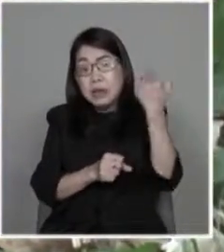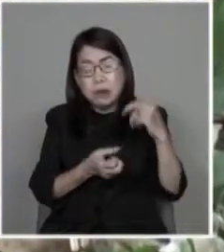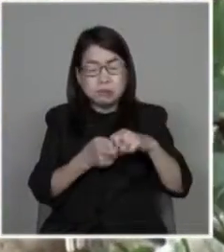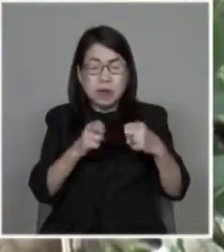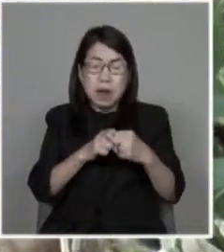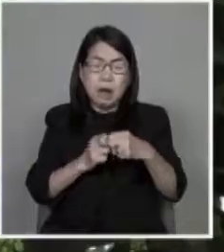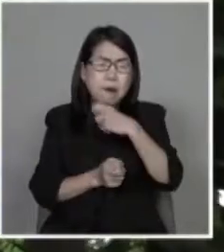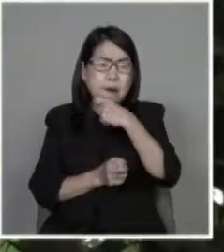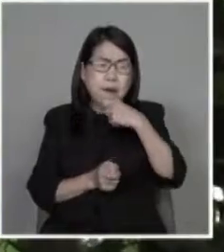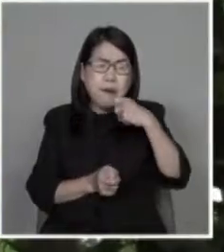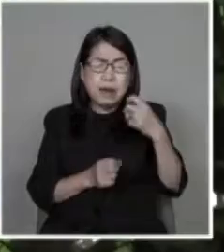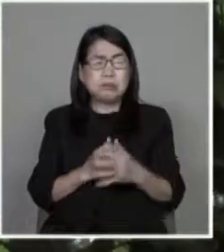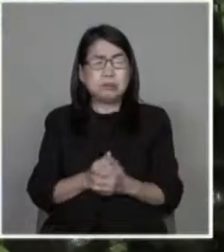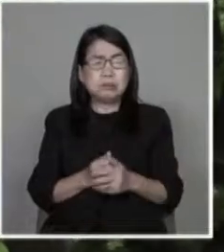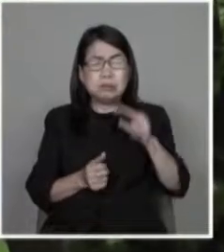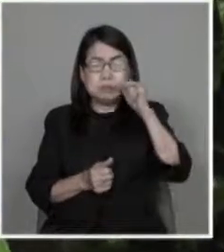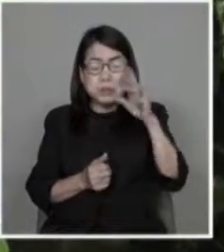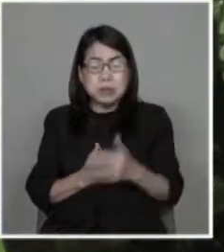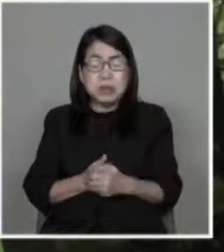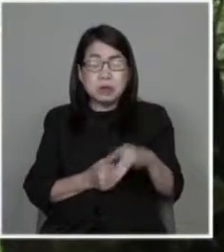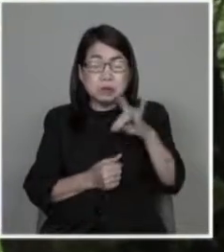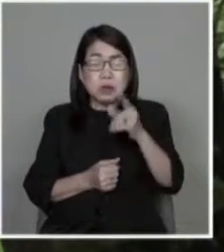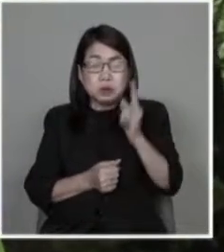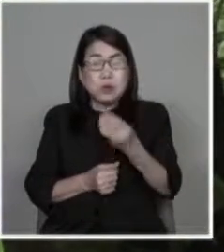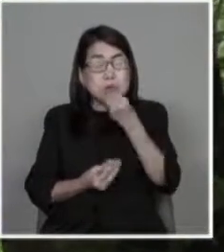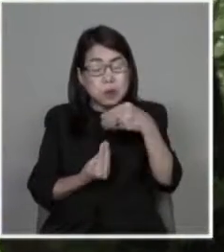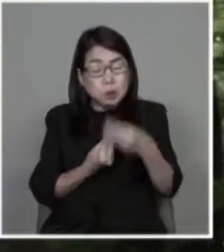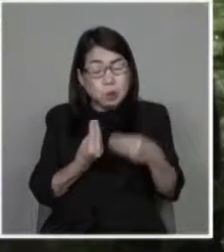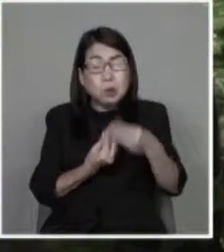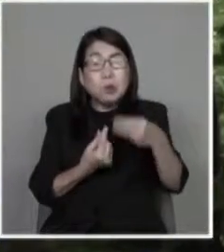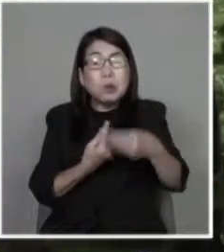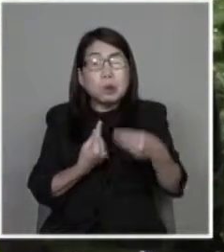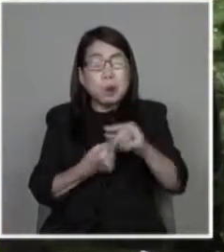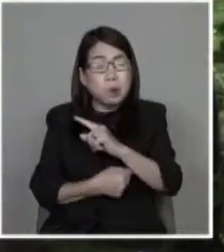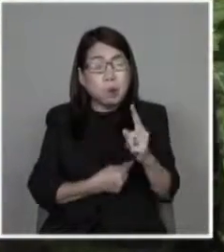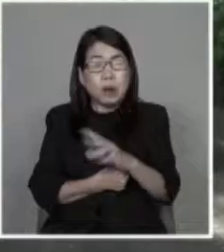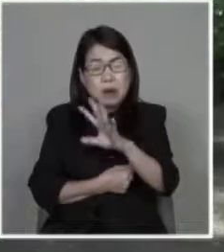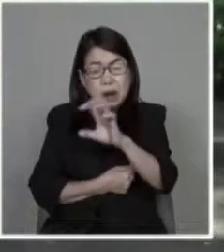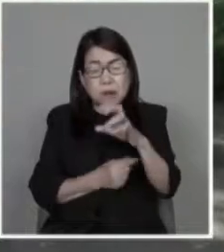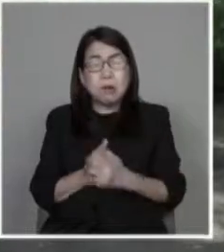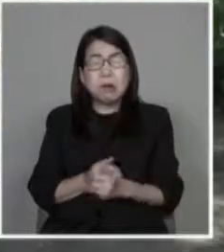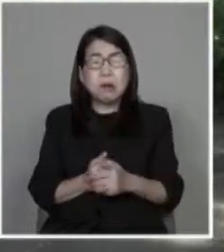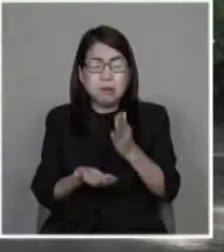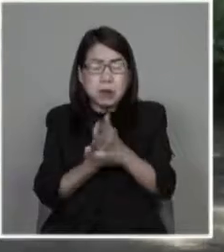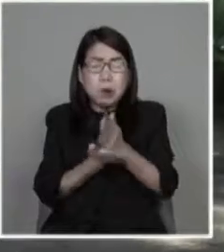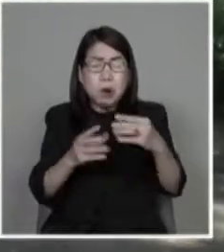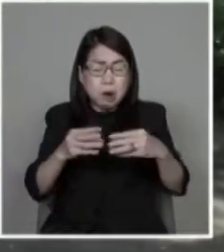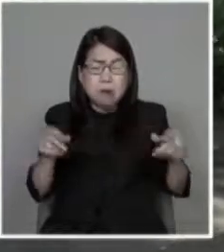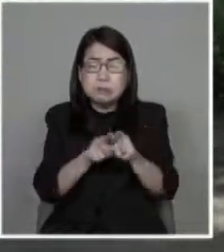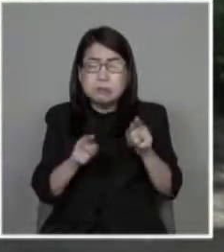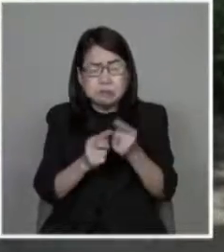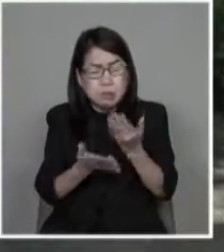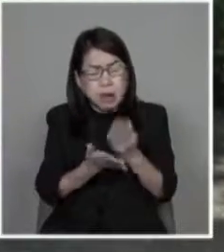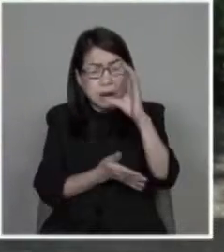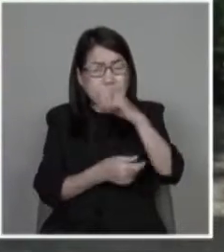าหารสัตว์ที่เป็นกล้วยใช้วันละ500หวีและมะละกอวันละ60กิโลกรัมมีราคาแพงและหายากทำให้นำแนวคิดการ